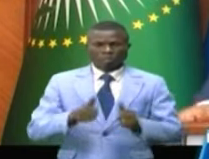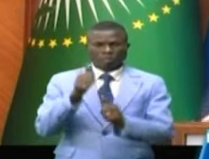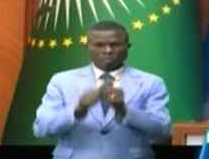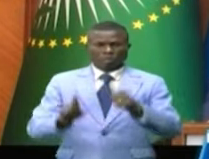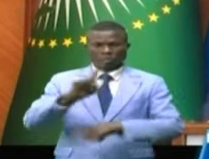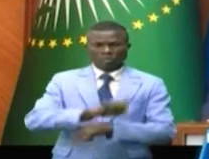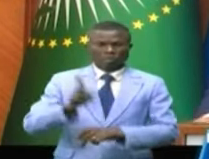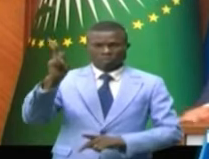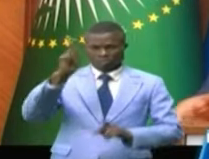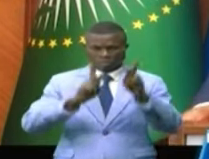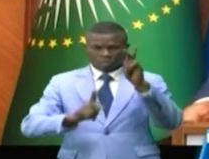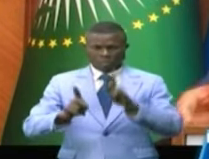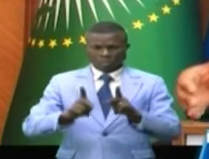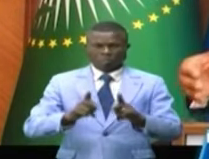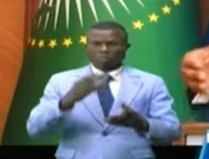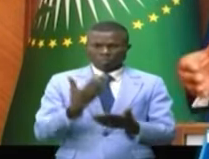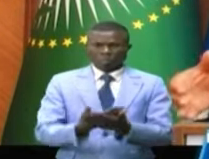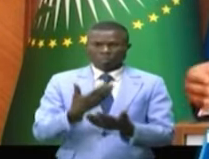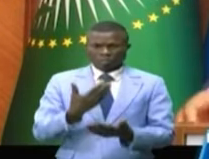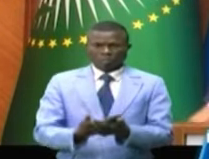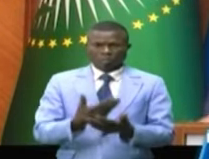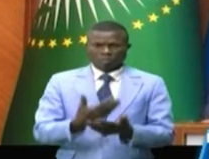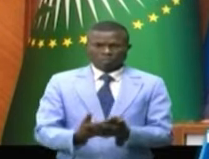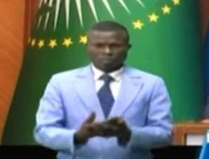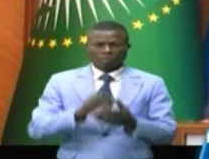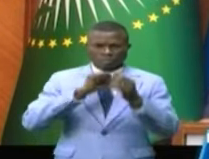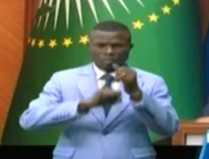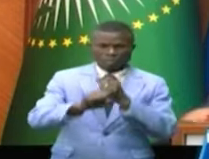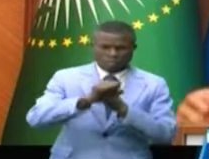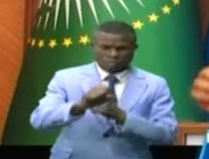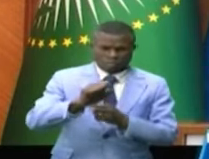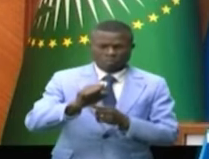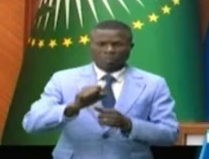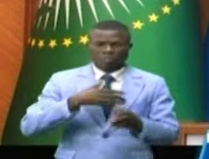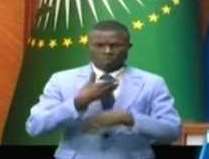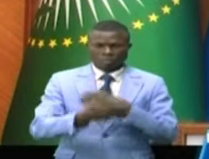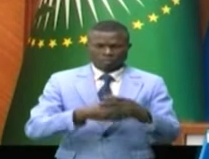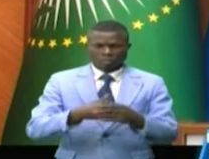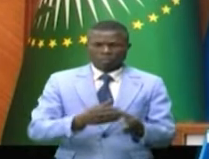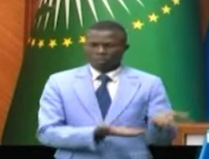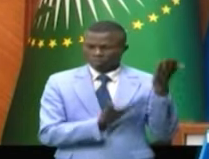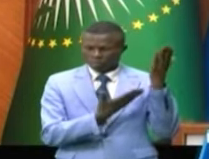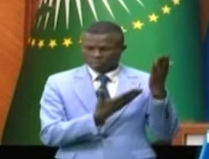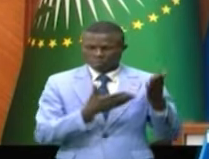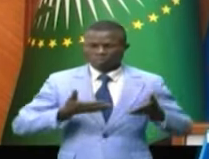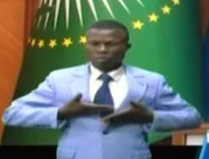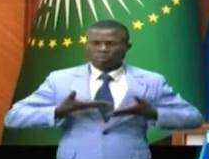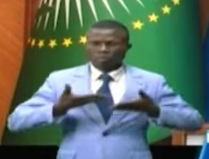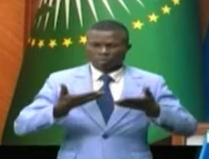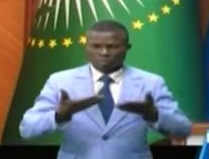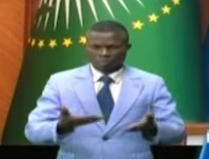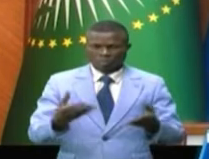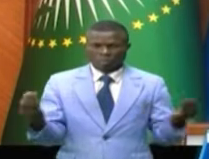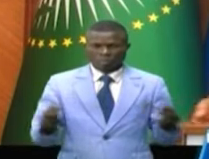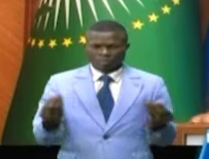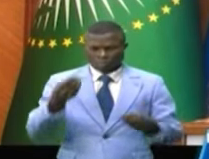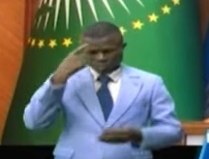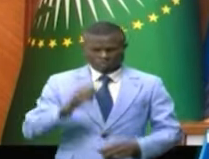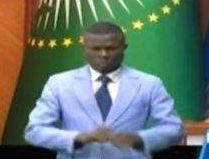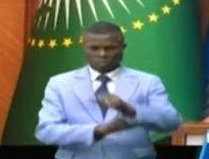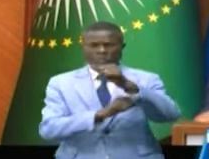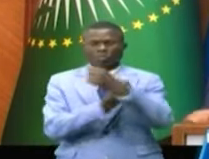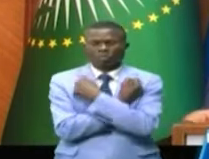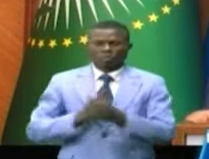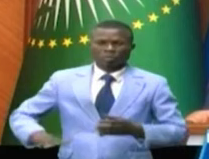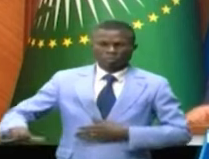nos populations, immédiatement sensibilisées à consentir à d'importants sacrifices en guise de soutien